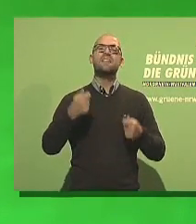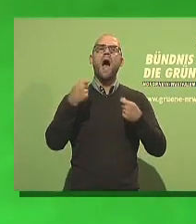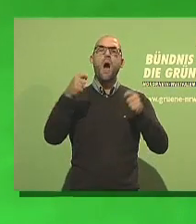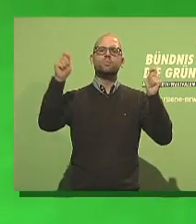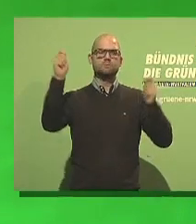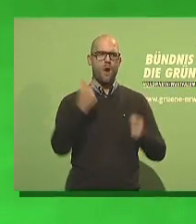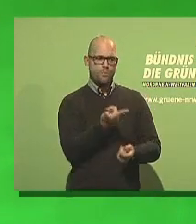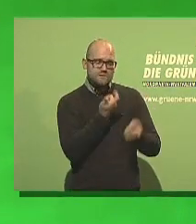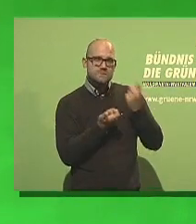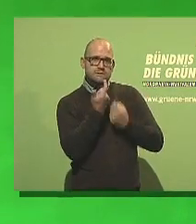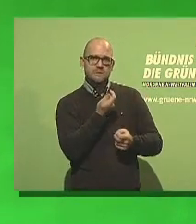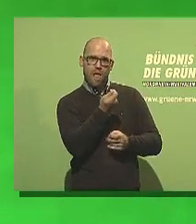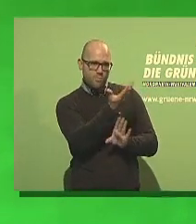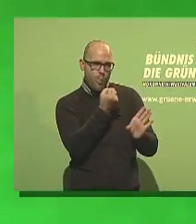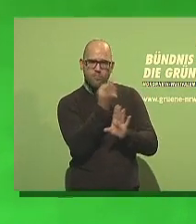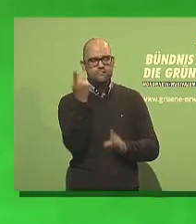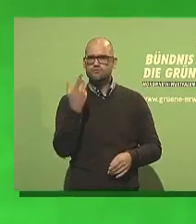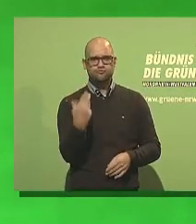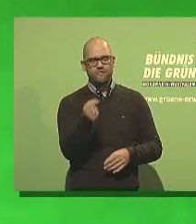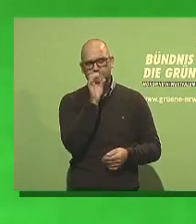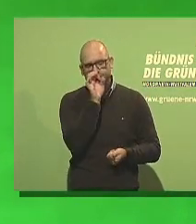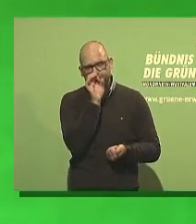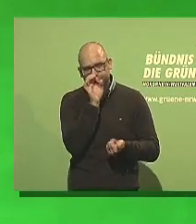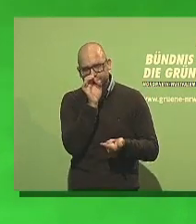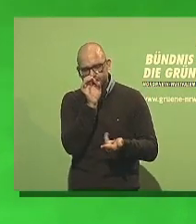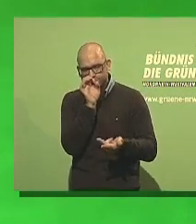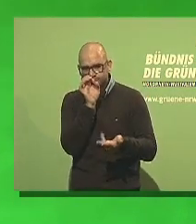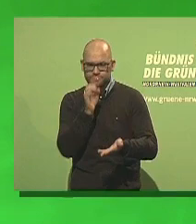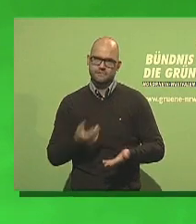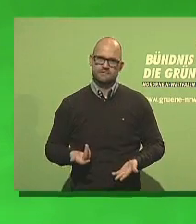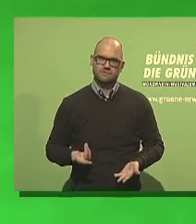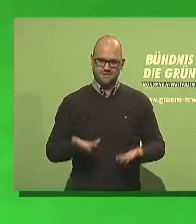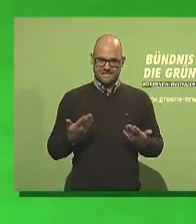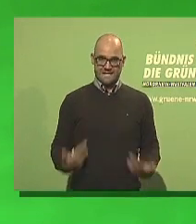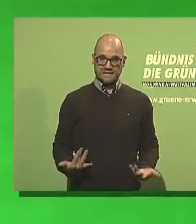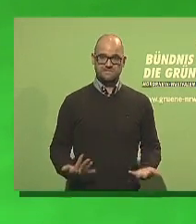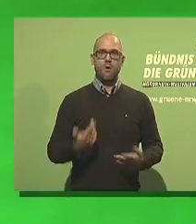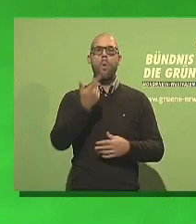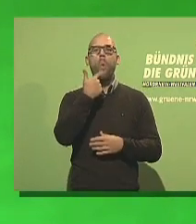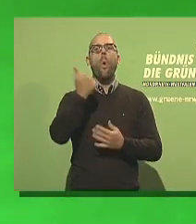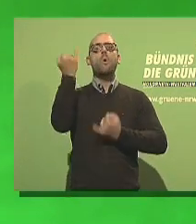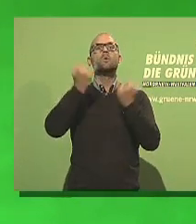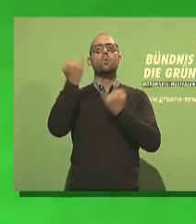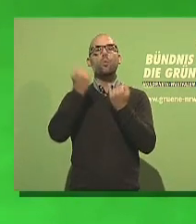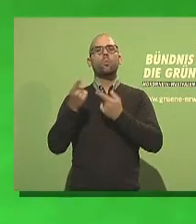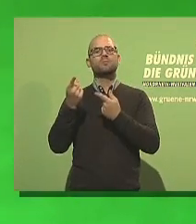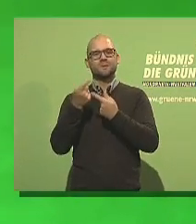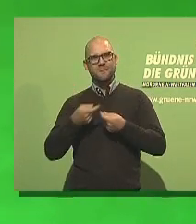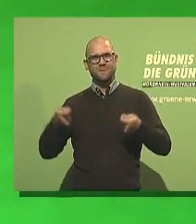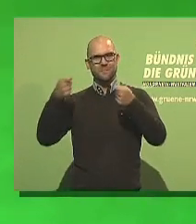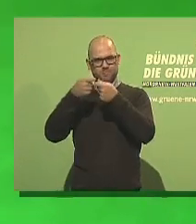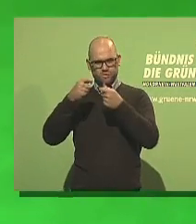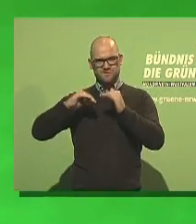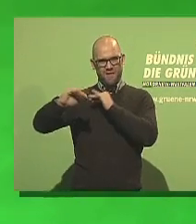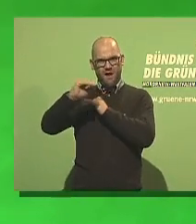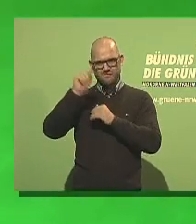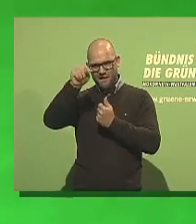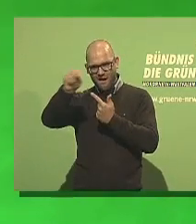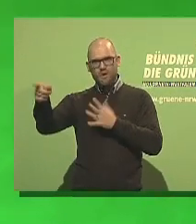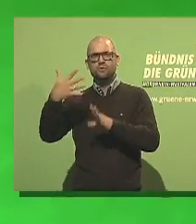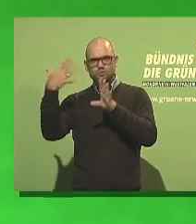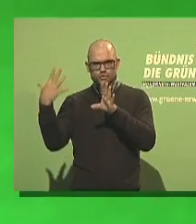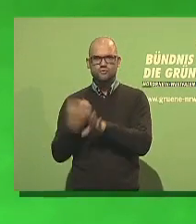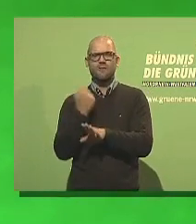leiern. Und jetzt, wo die rot-grünen Bundesländer es geschafft haben, über die Fiskalpaktverhandlungen